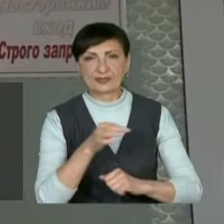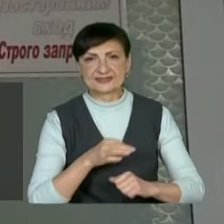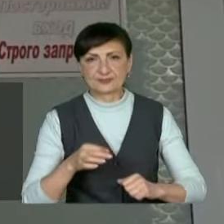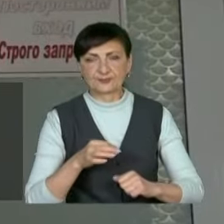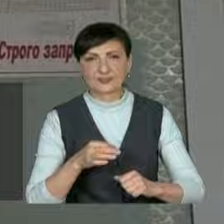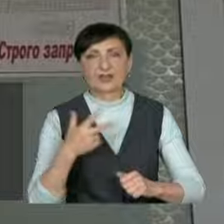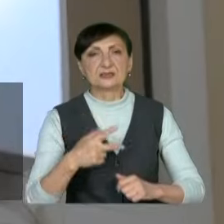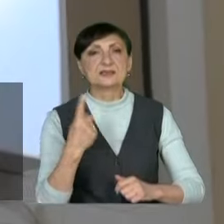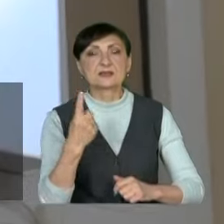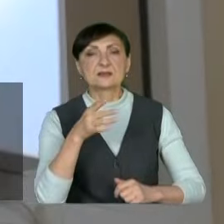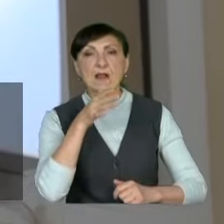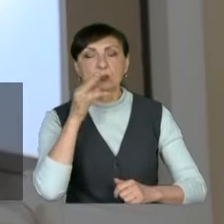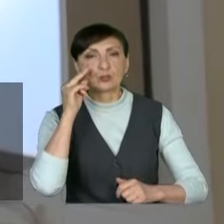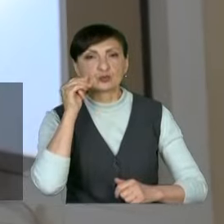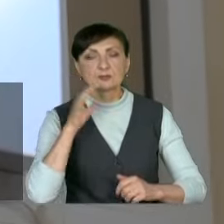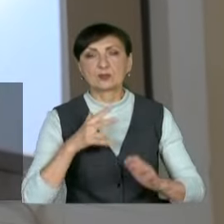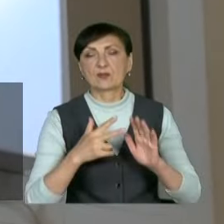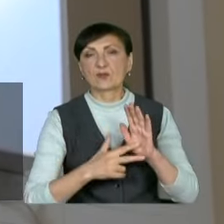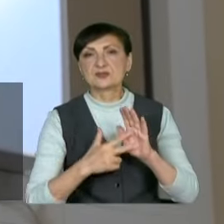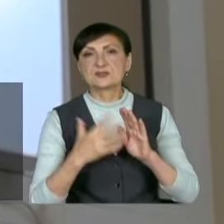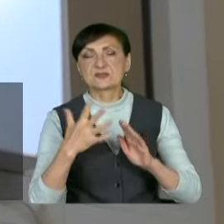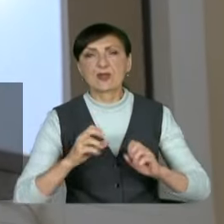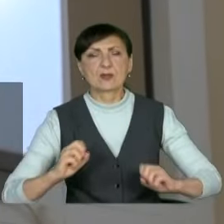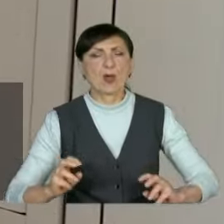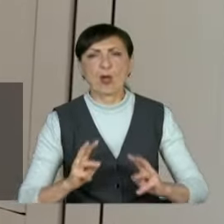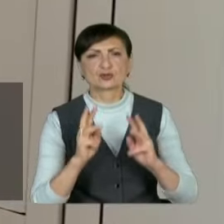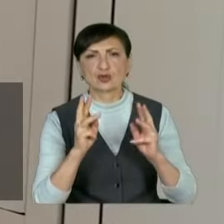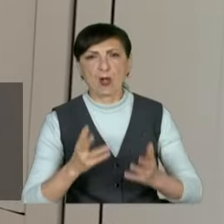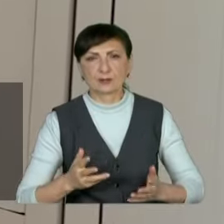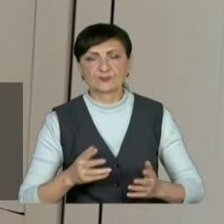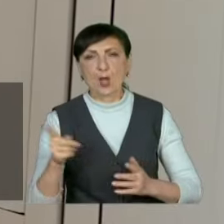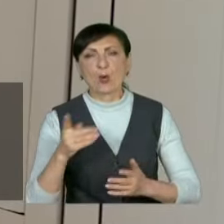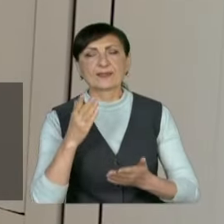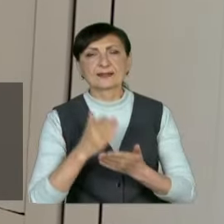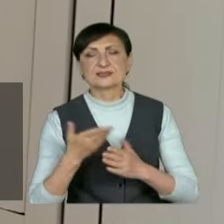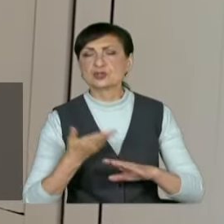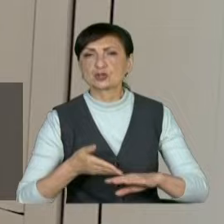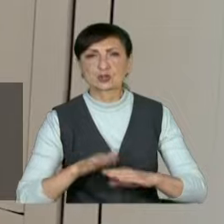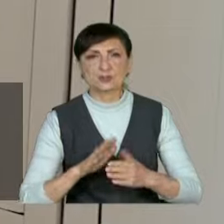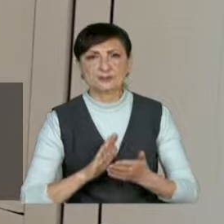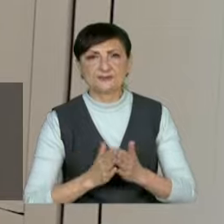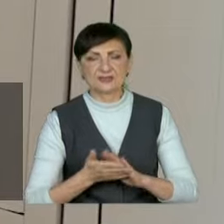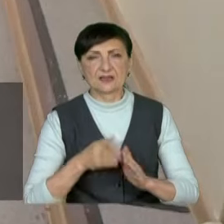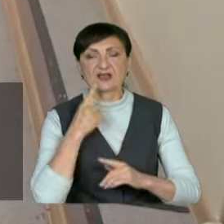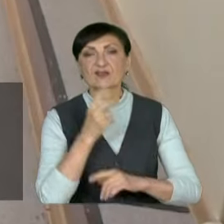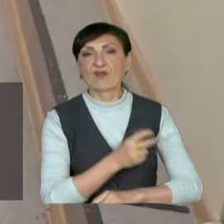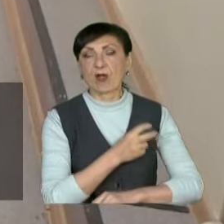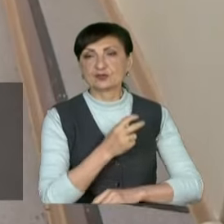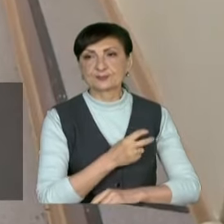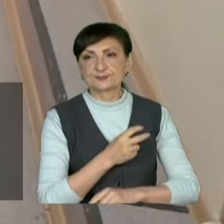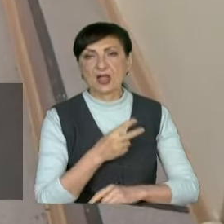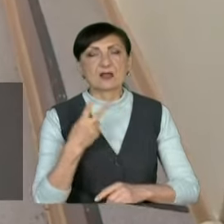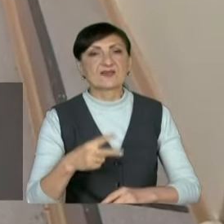У 31-летнего пациента было 85% ожогов тела. Он находился в тяжелом состоянии, говорят врачи.